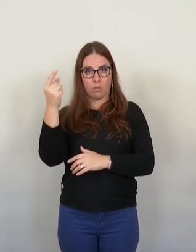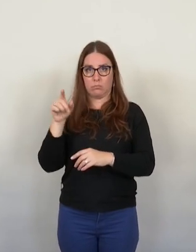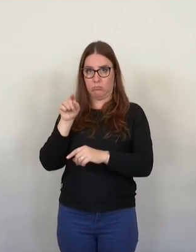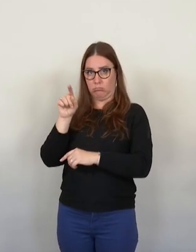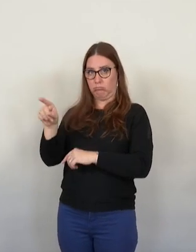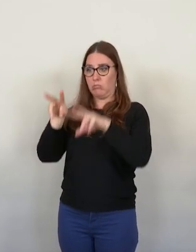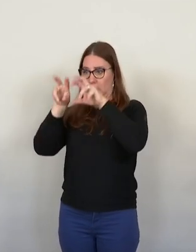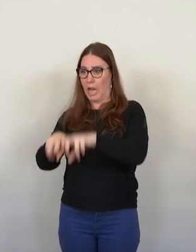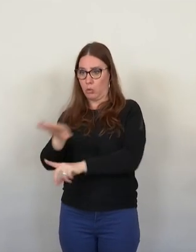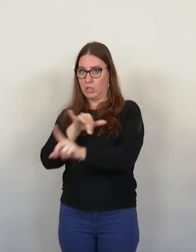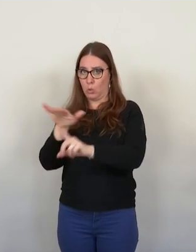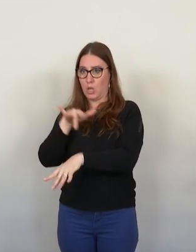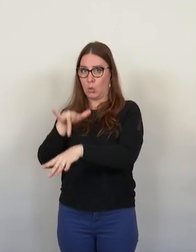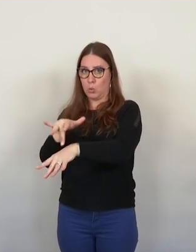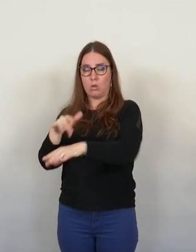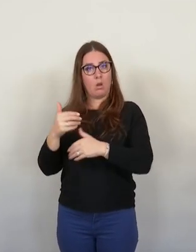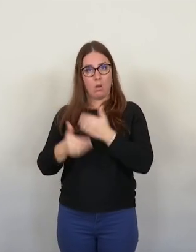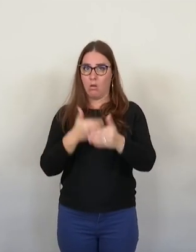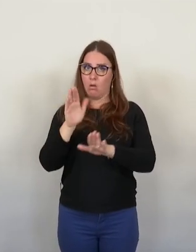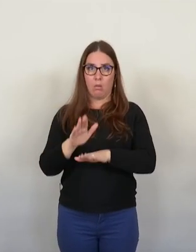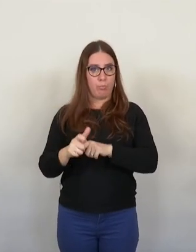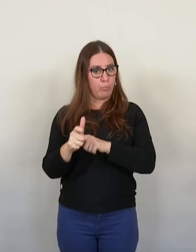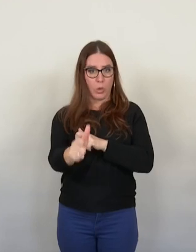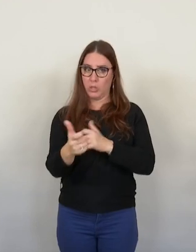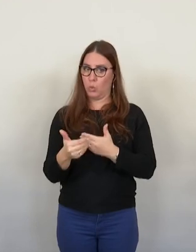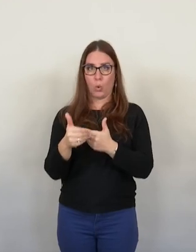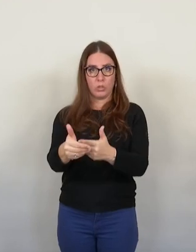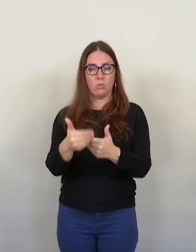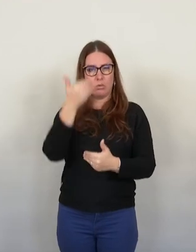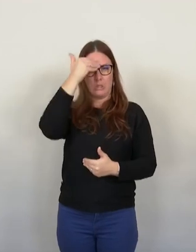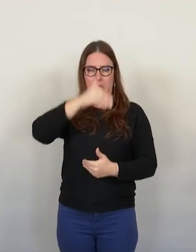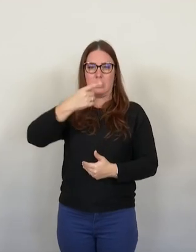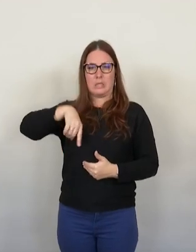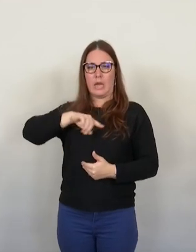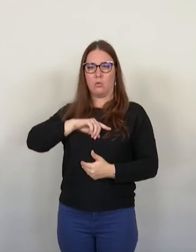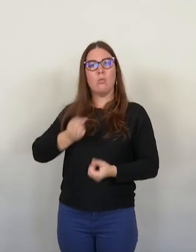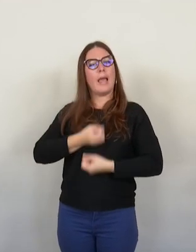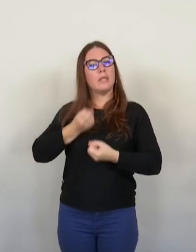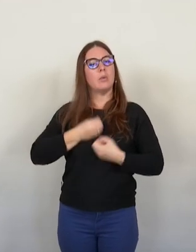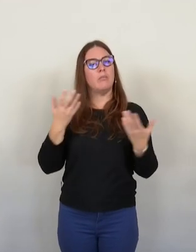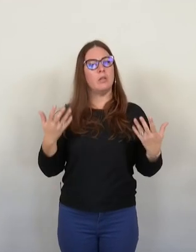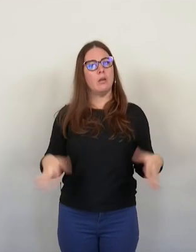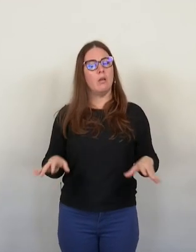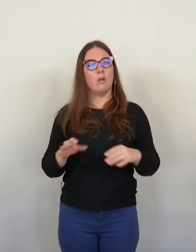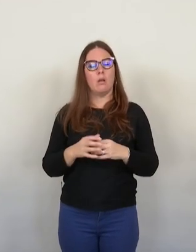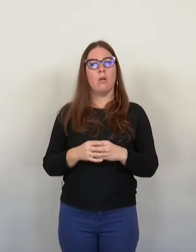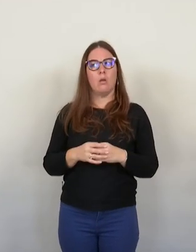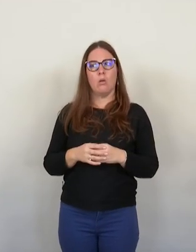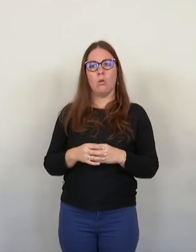effectué et nous continuons donc les procédures suivent et nous sommes bien conscients et nous avons pu nous exprimer à ce sujet